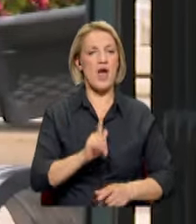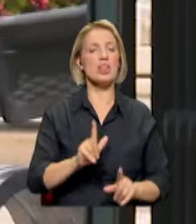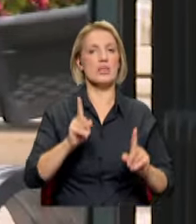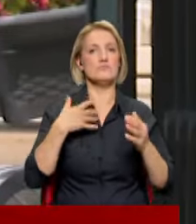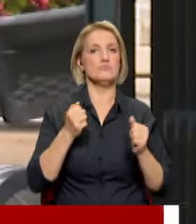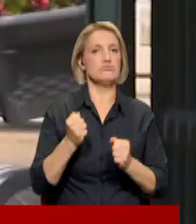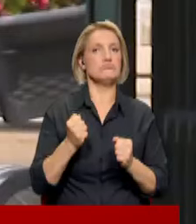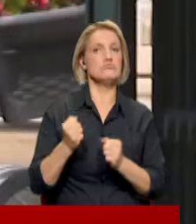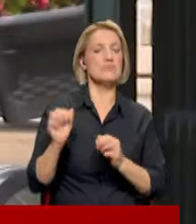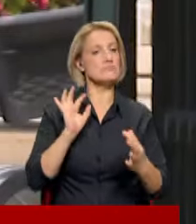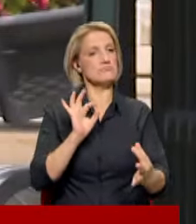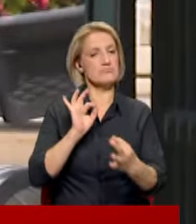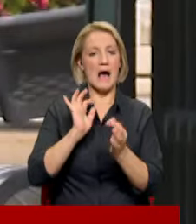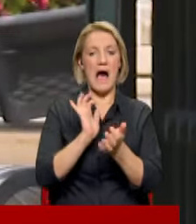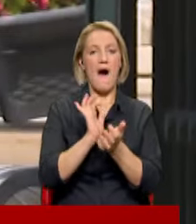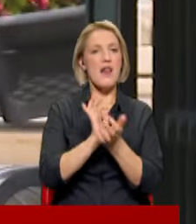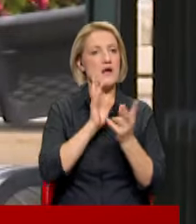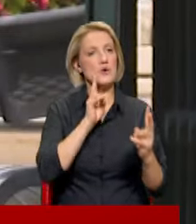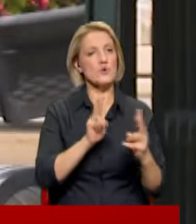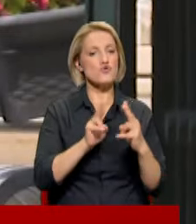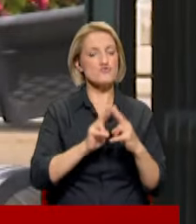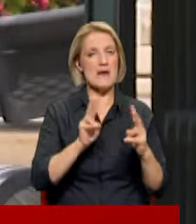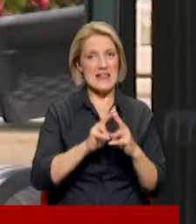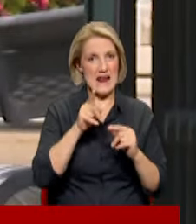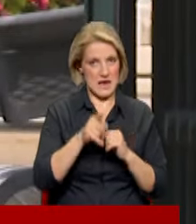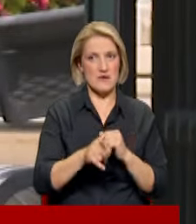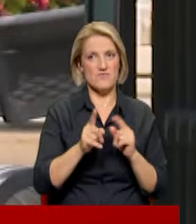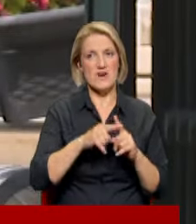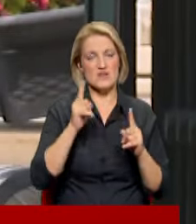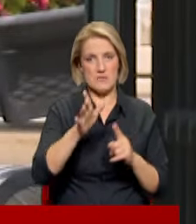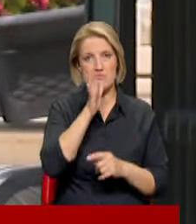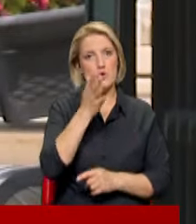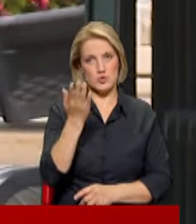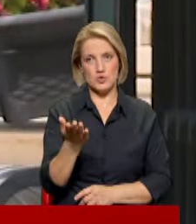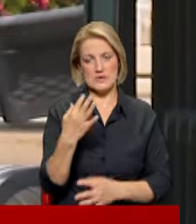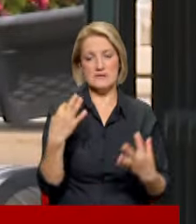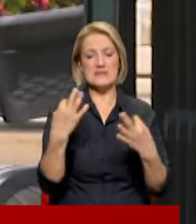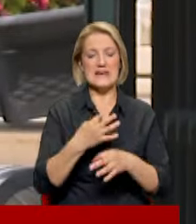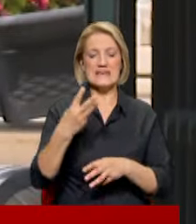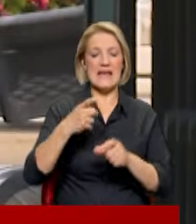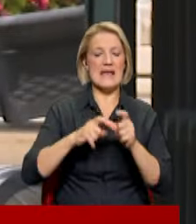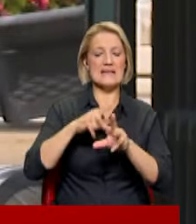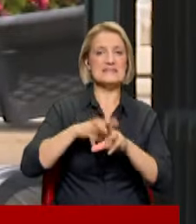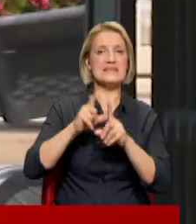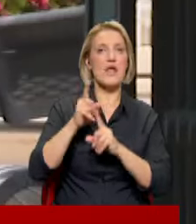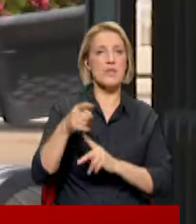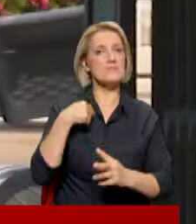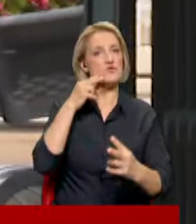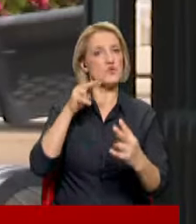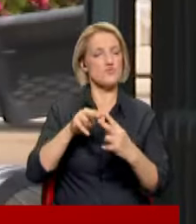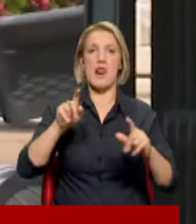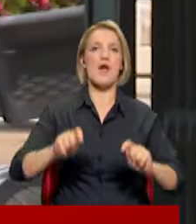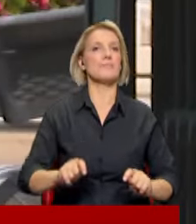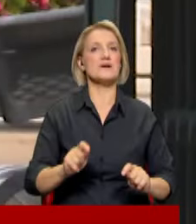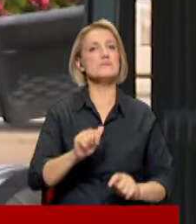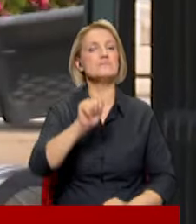tuttuysak geçmişte, ailece görüşmelere varıncaya kadar biliyorsunuz Sayın Esed'le biz görüşmeleri